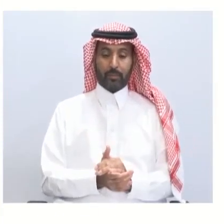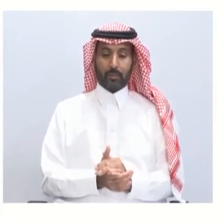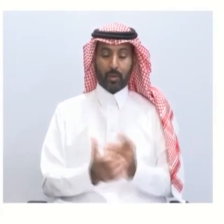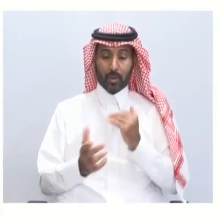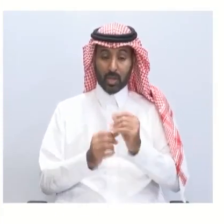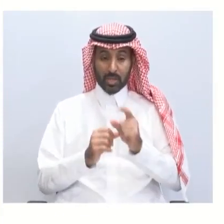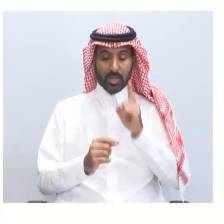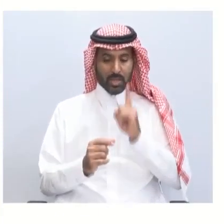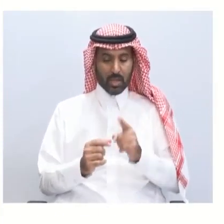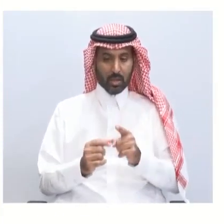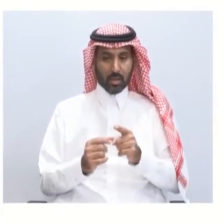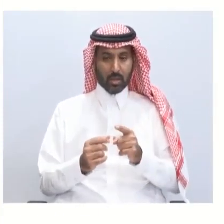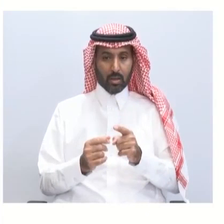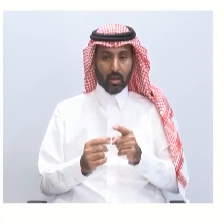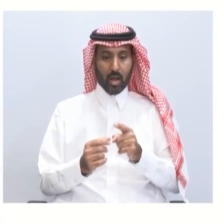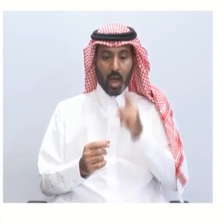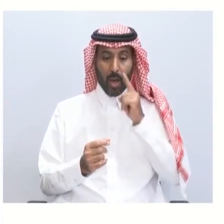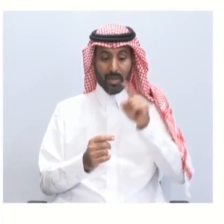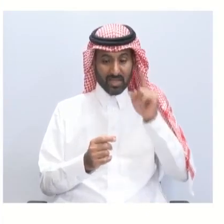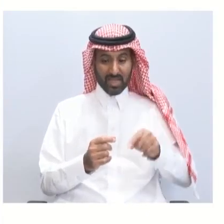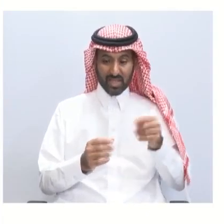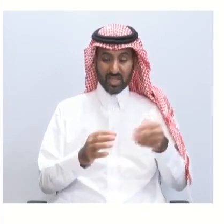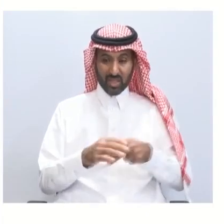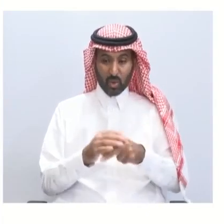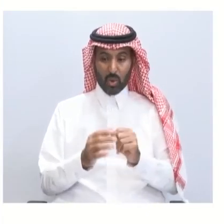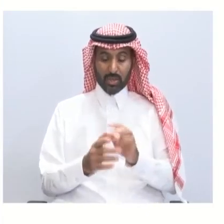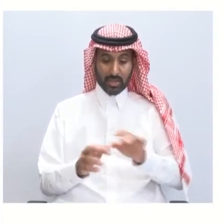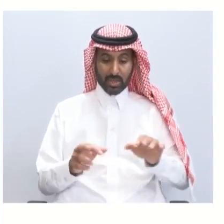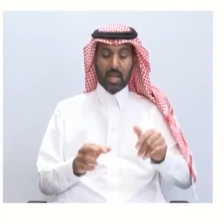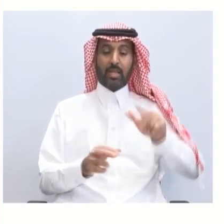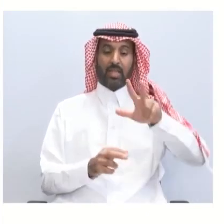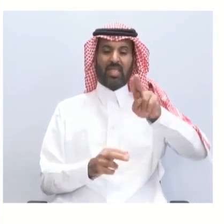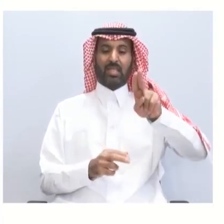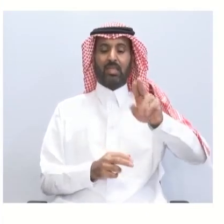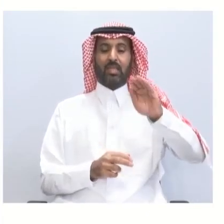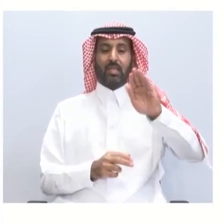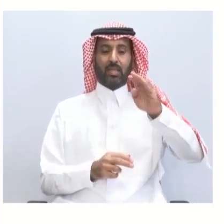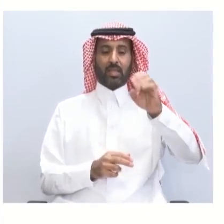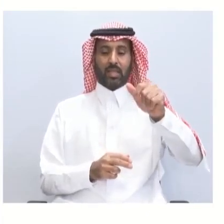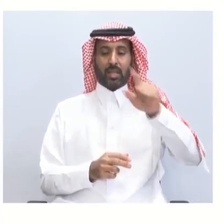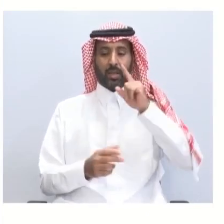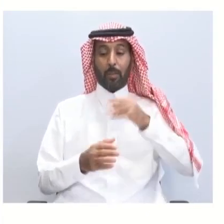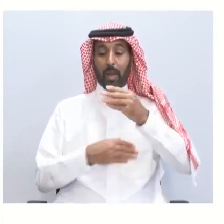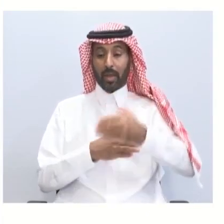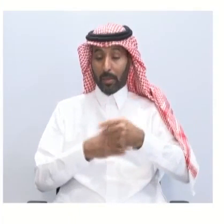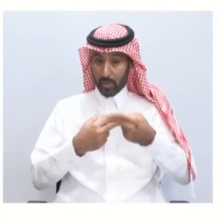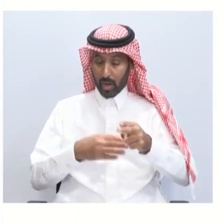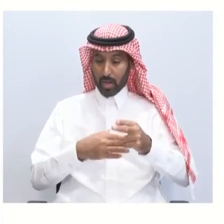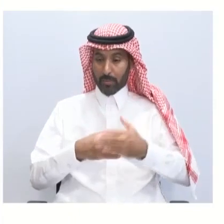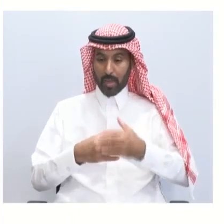التي تطلب عمليه التسجيل لتمكن خدماتها ويقف